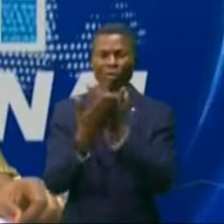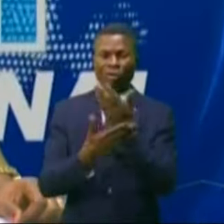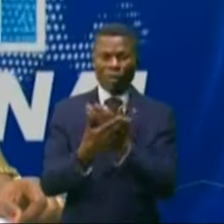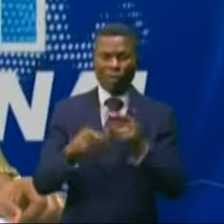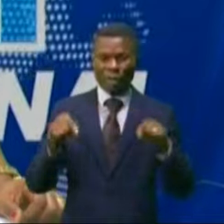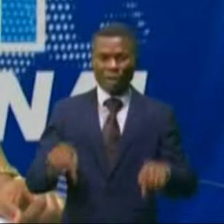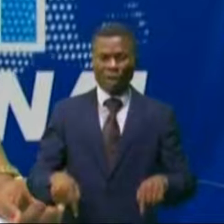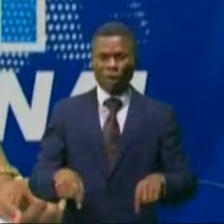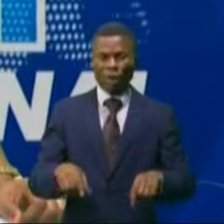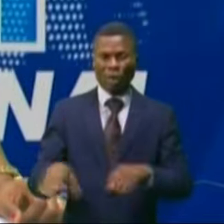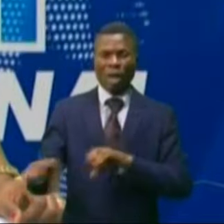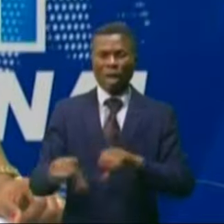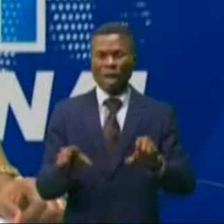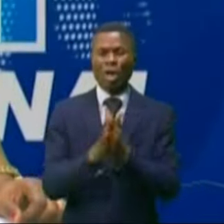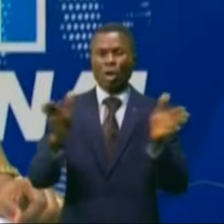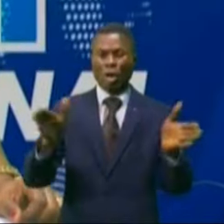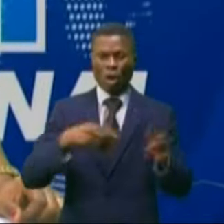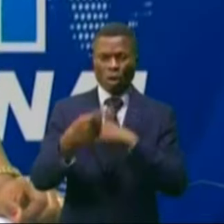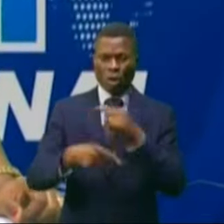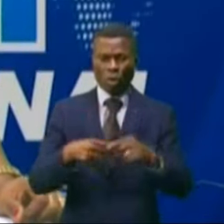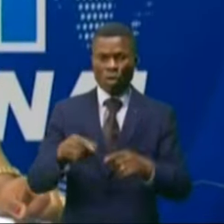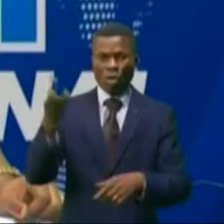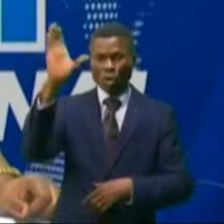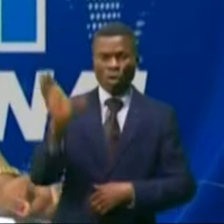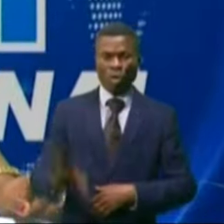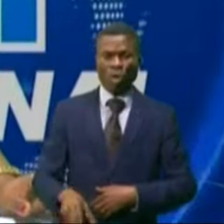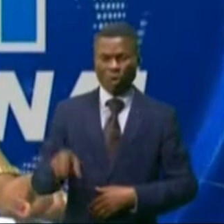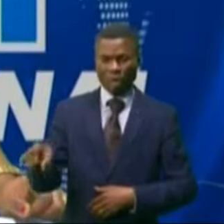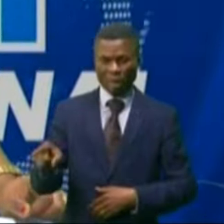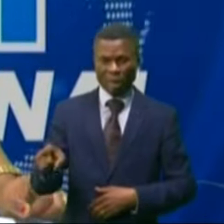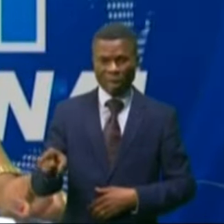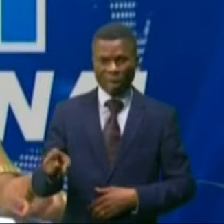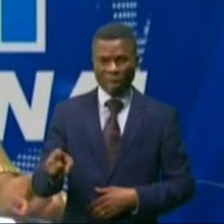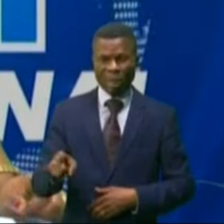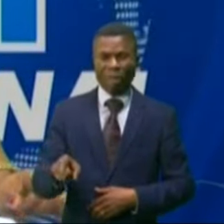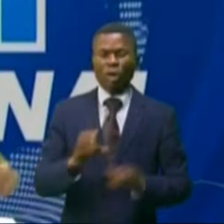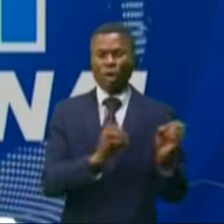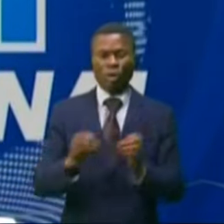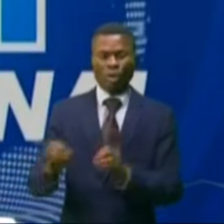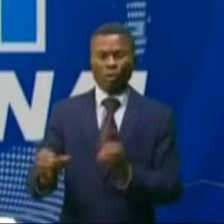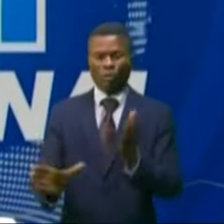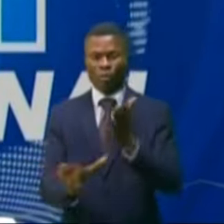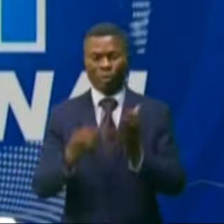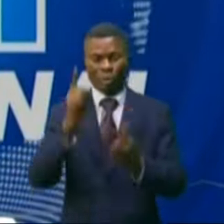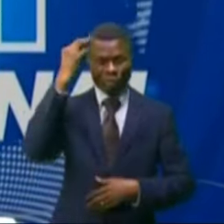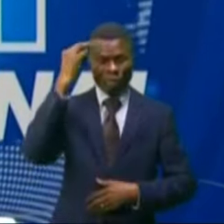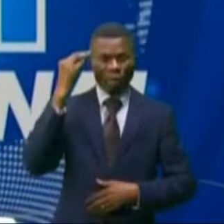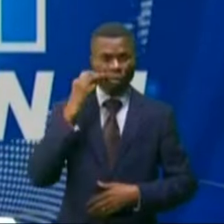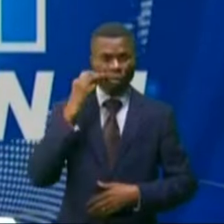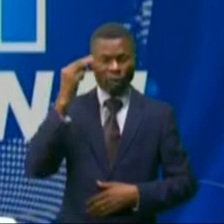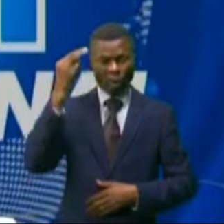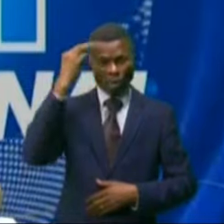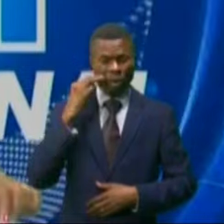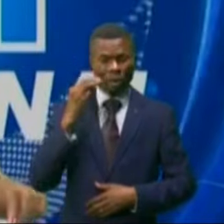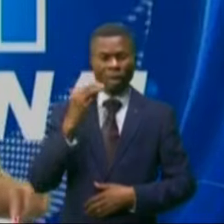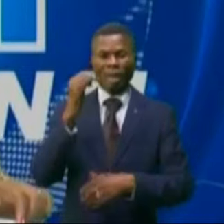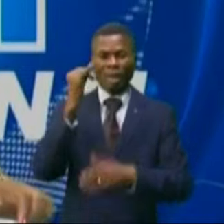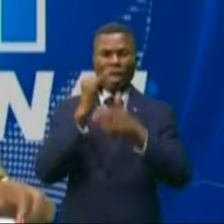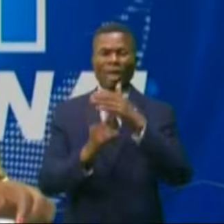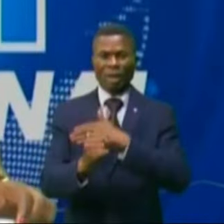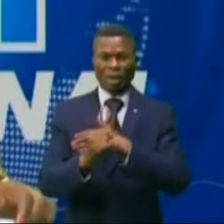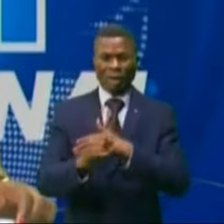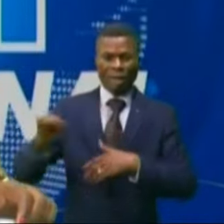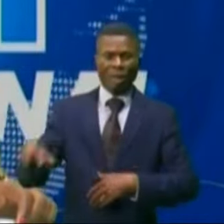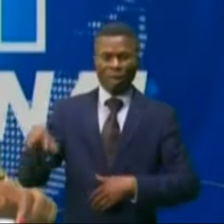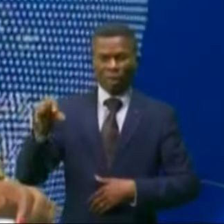cérémonie officielle s'est déroulée à Kasangulu dans le Congo central et présidée par le vice-premier ministre, ministre de l'Intérieur,